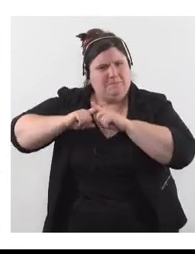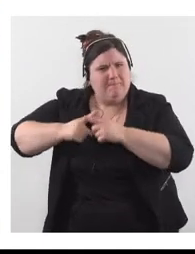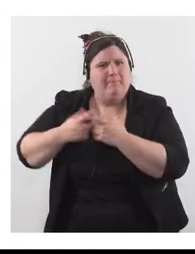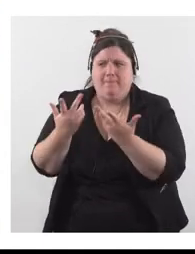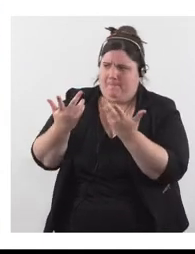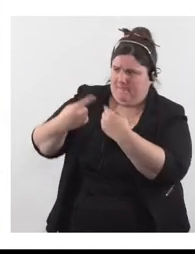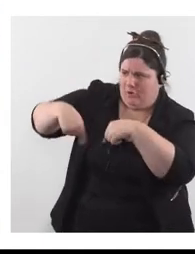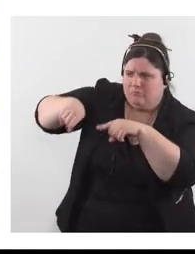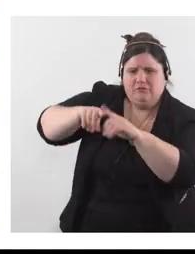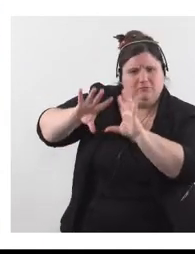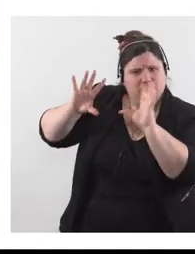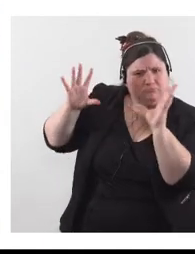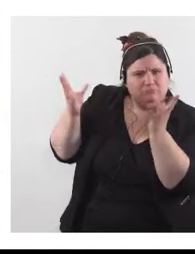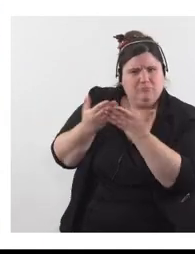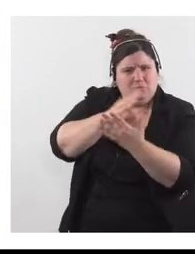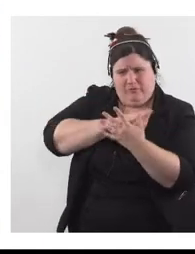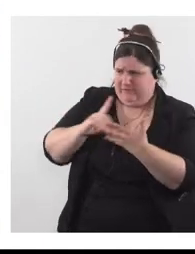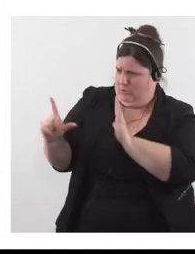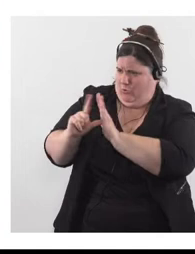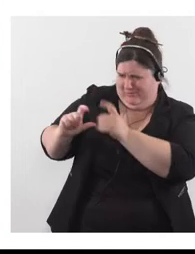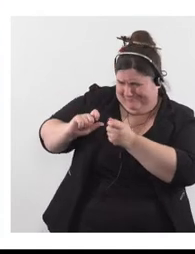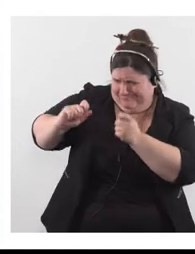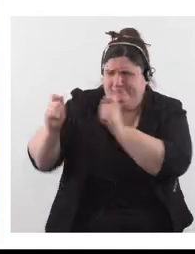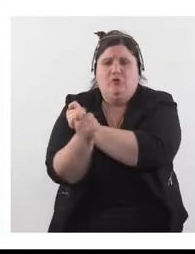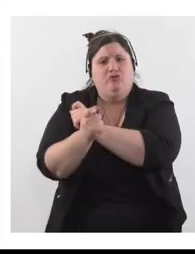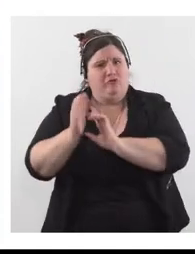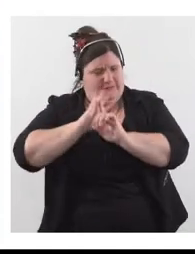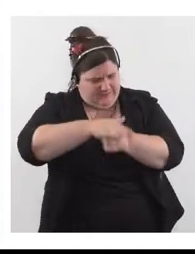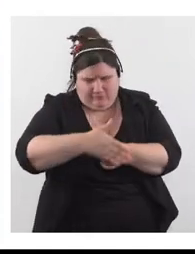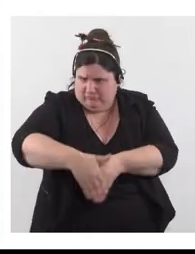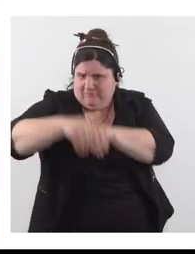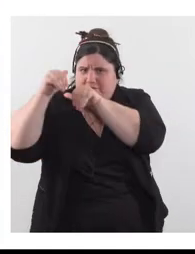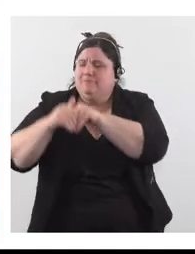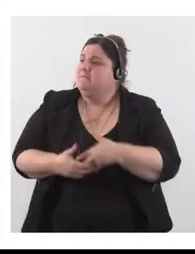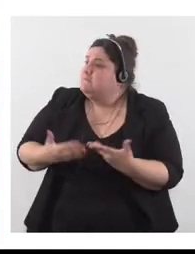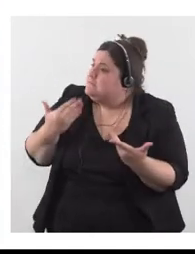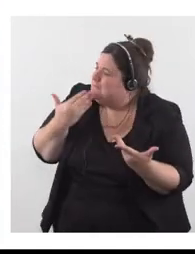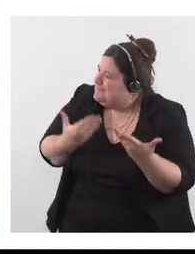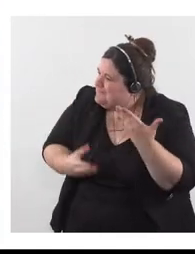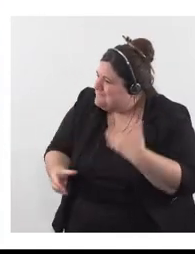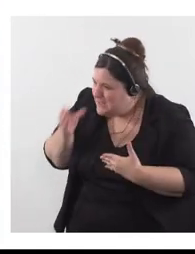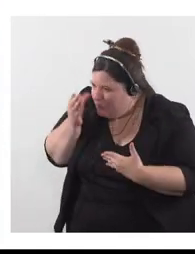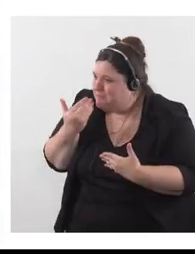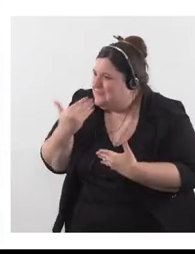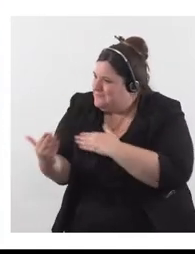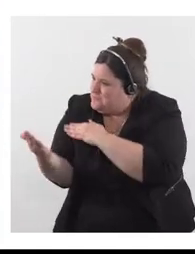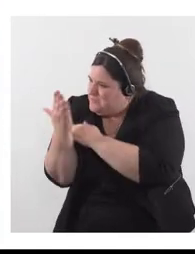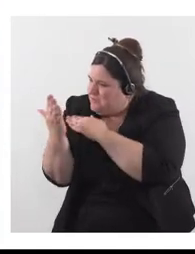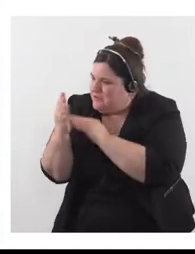vous écouter, vous avez la parole à présent. Merci beaucoup pour votre témoignage. Monsieur,